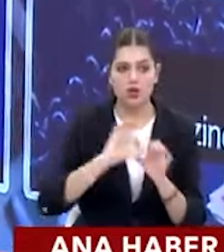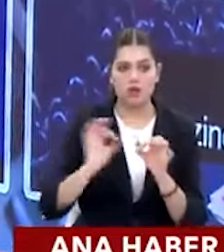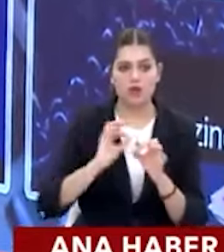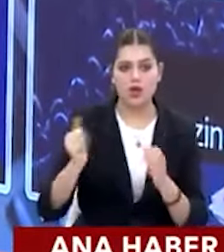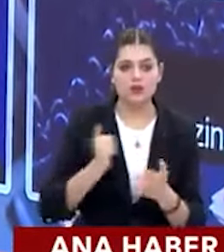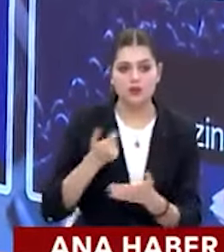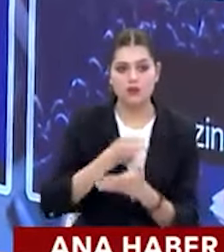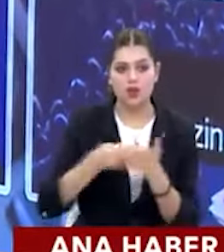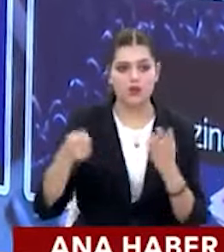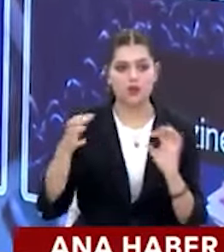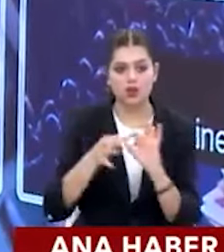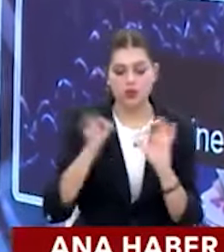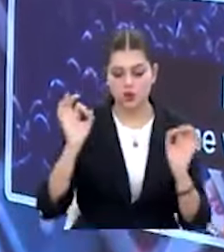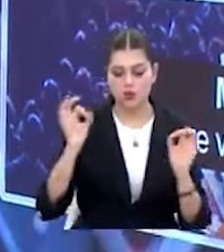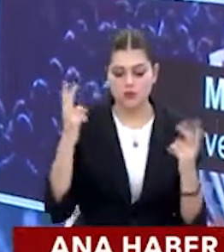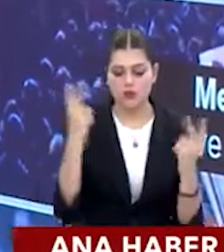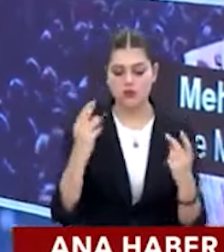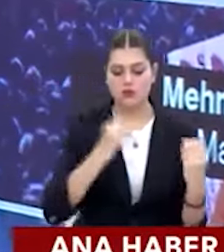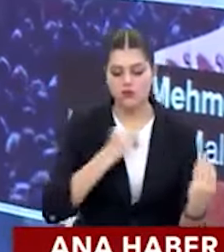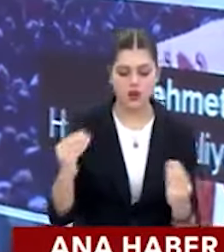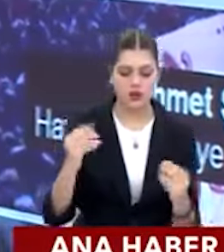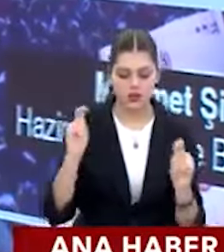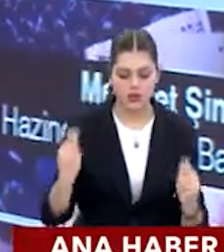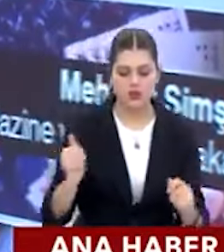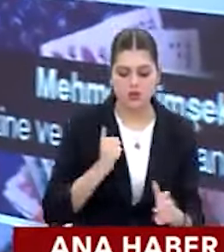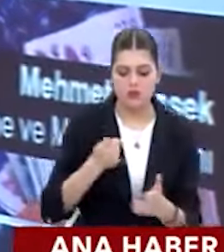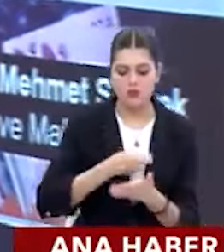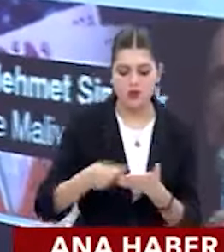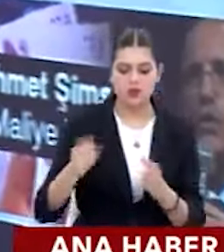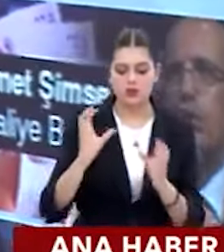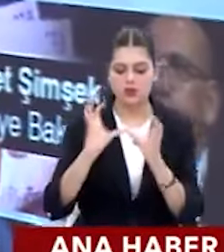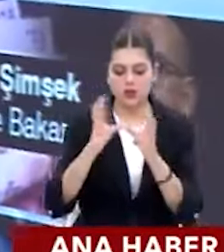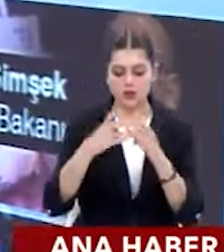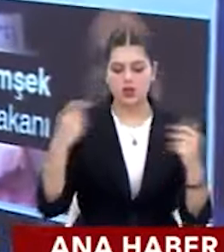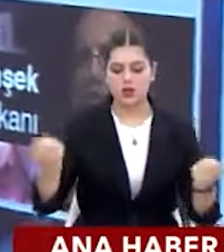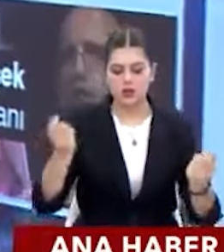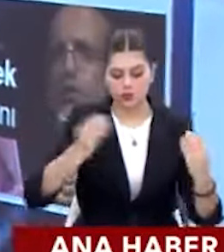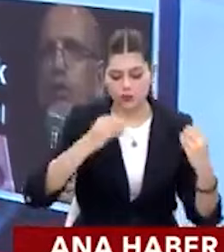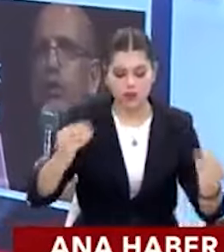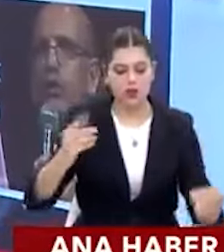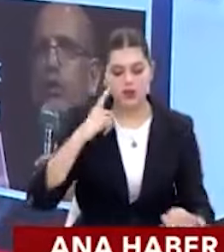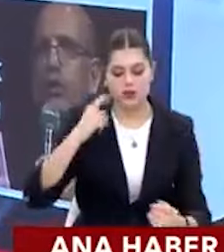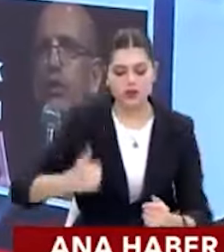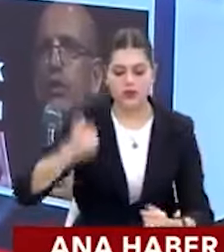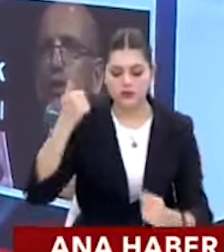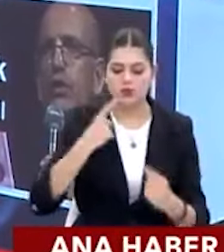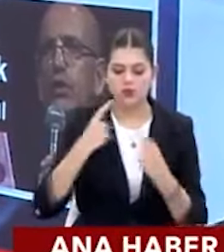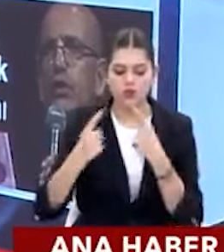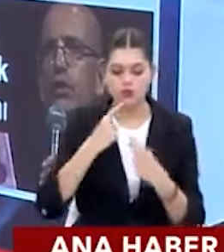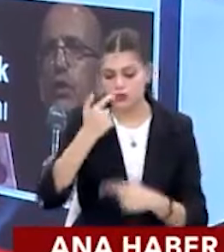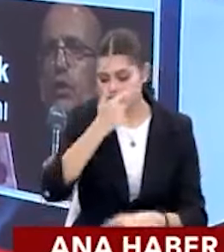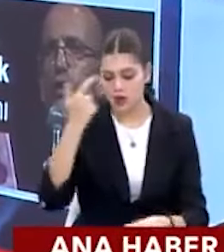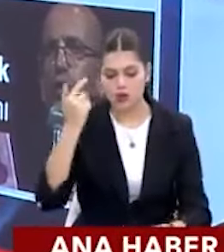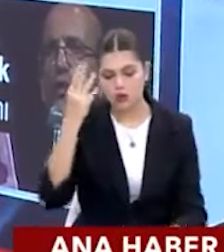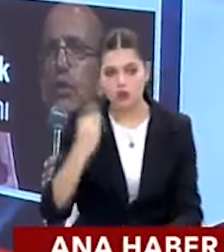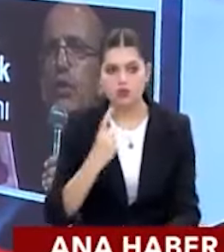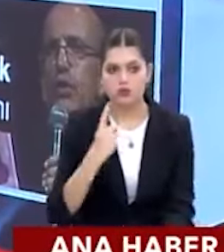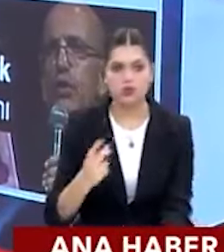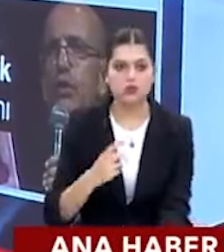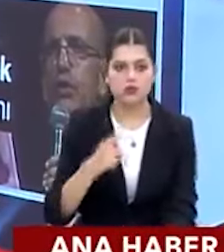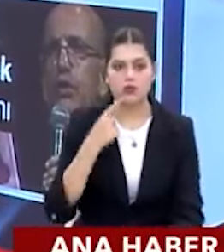ve asgari ücrete ilişkin önemli mesajlar verdi. Asgari ücret sendikaların, işverenlerin ve hükümetin müzakereleri sonucu belli oluyor.